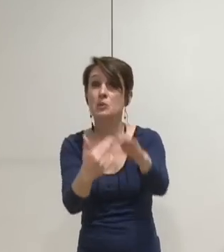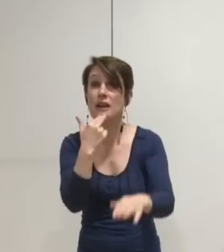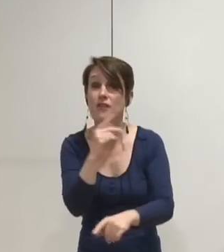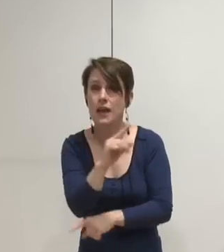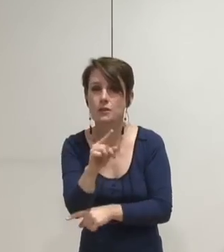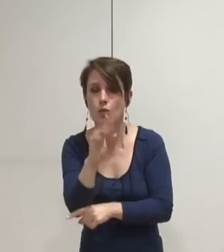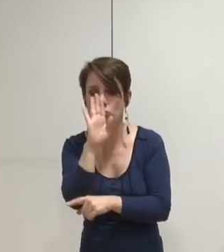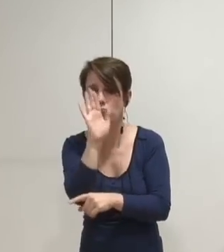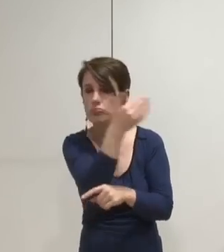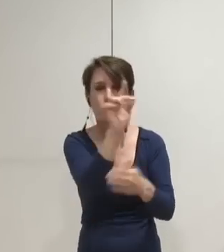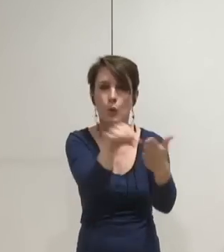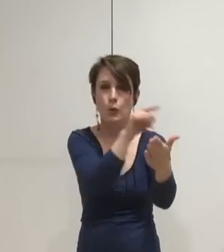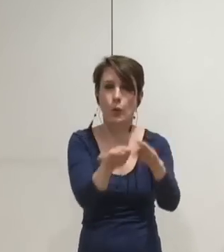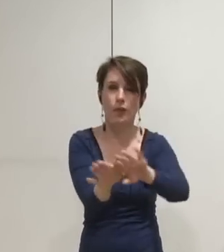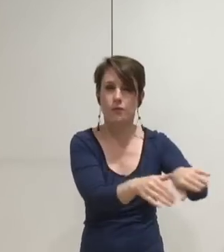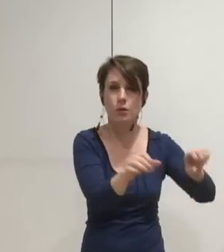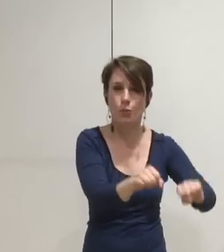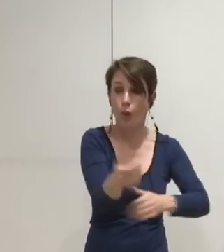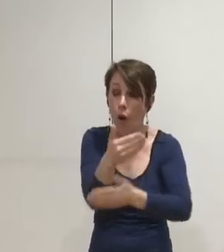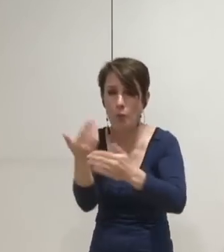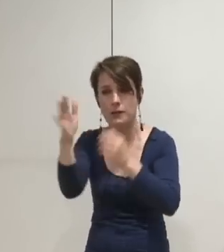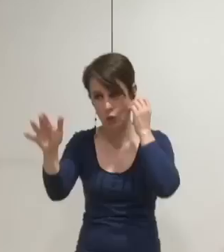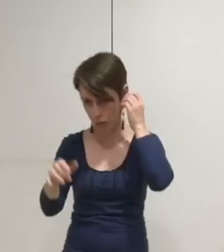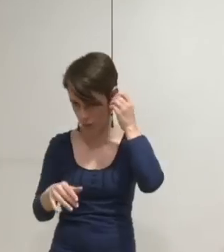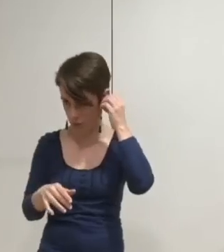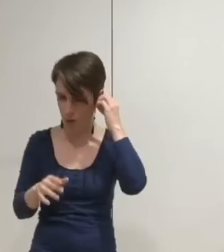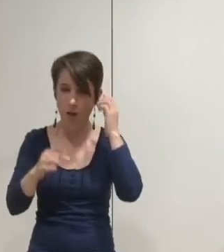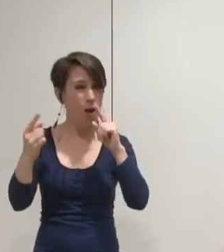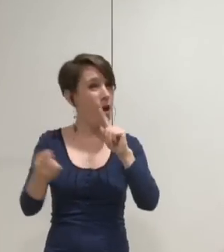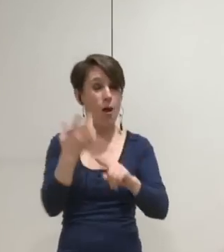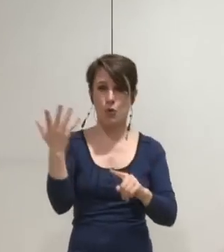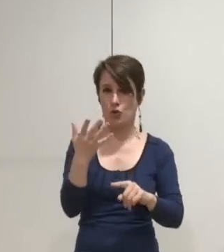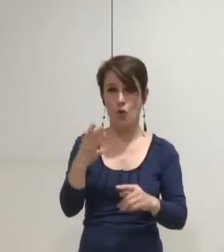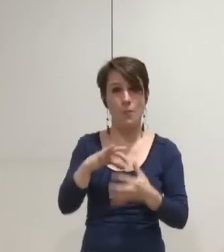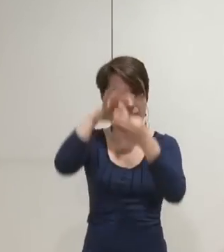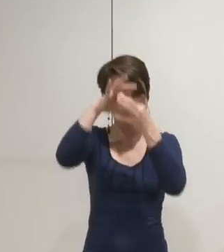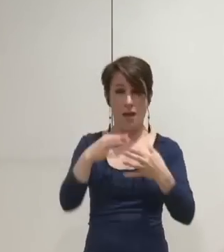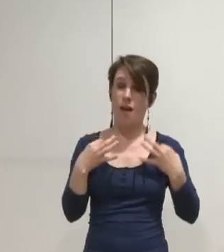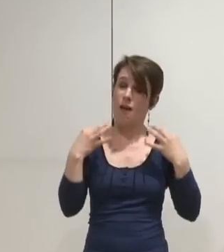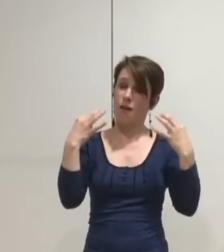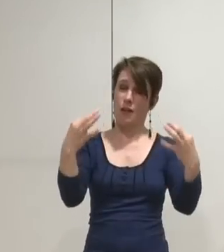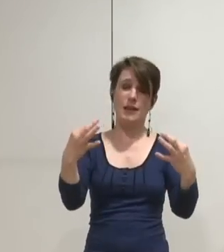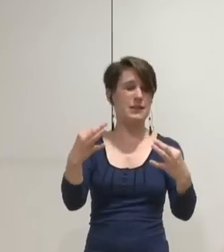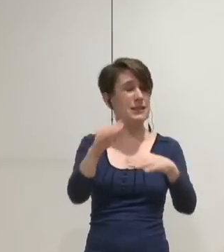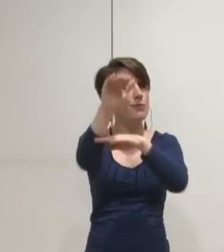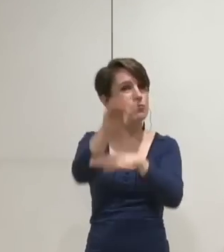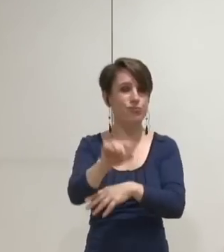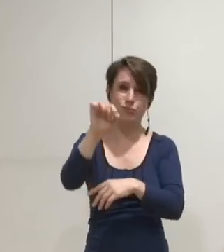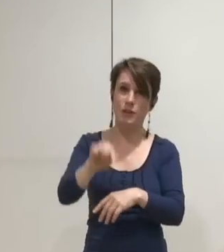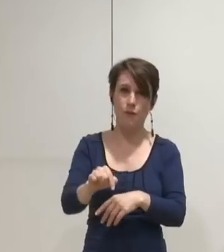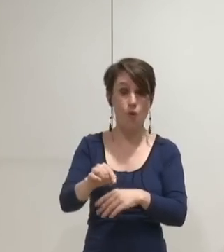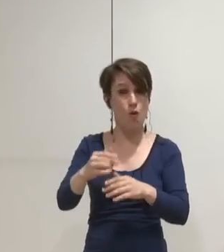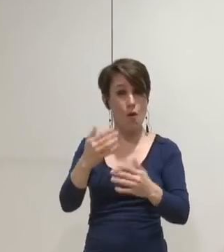il faudrait des des actions fortes comme préserver la laïcité avec la lutte contre la radicalisation